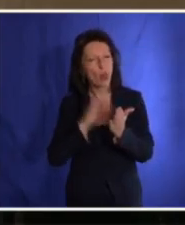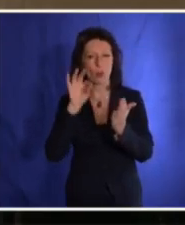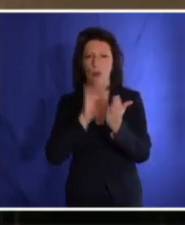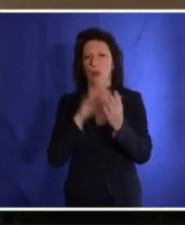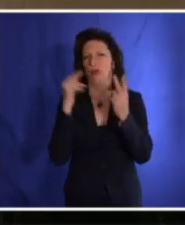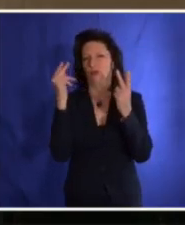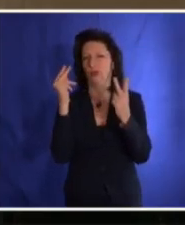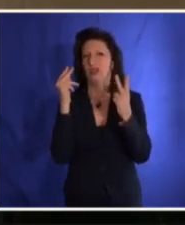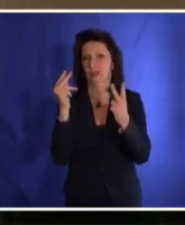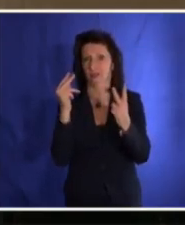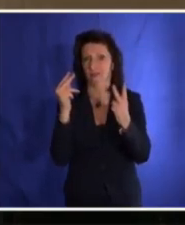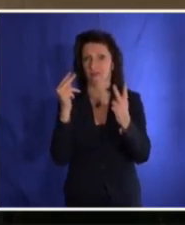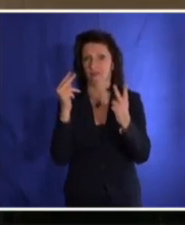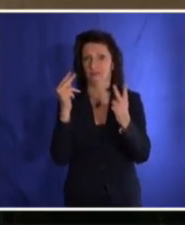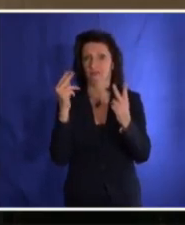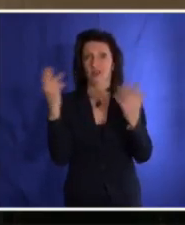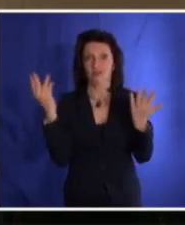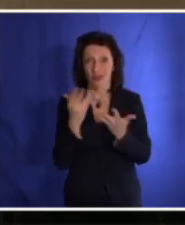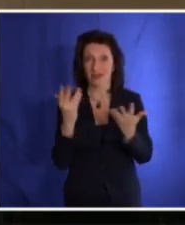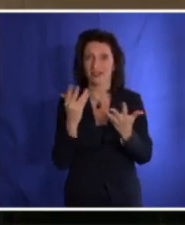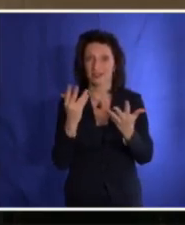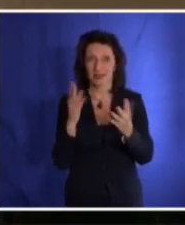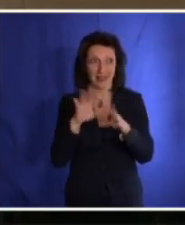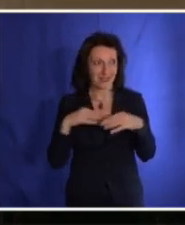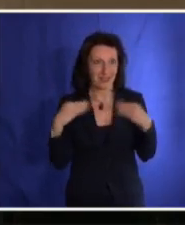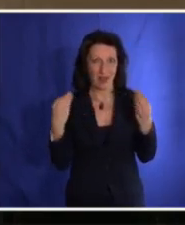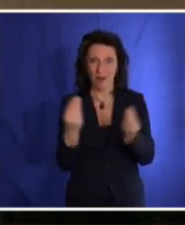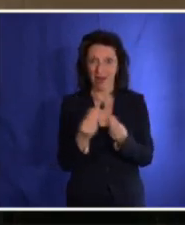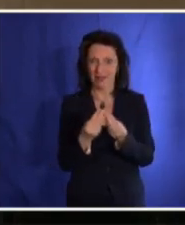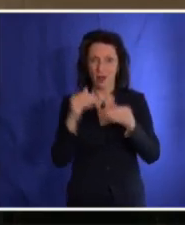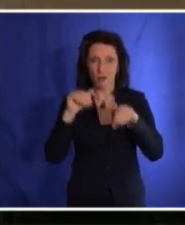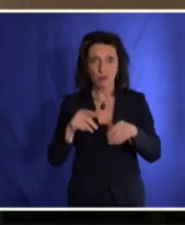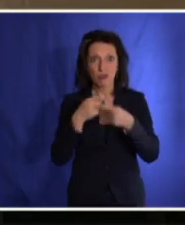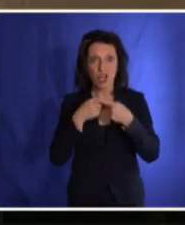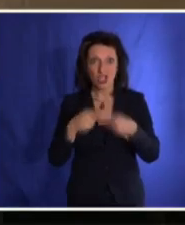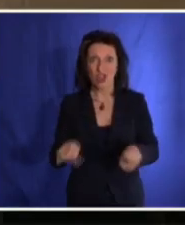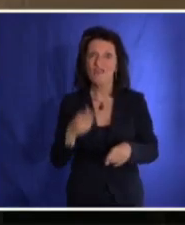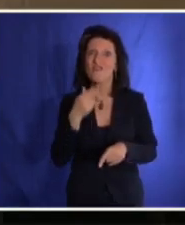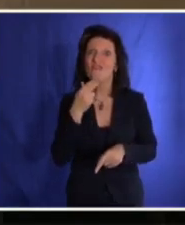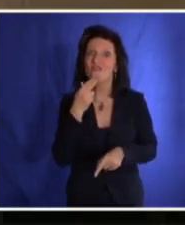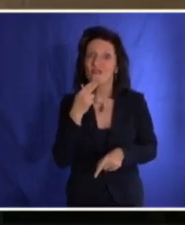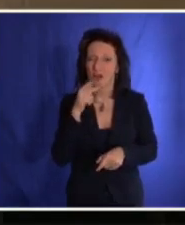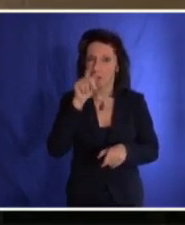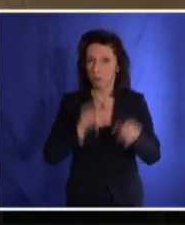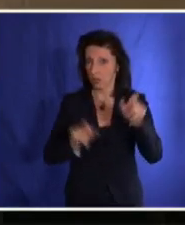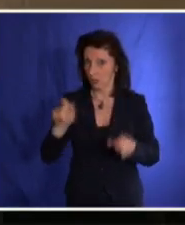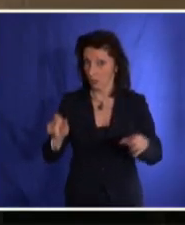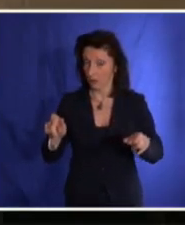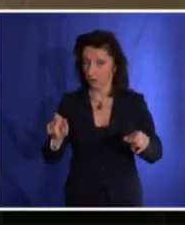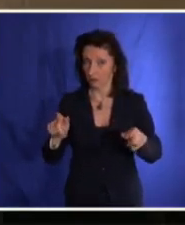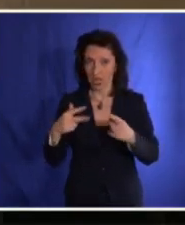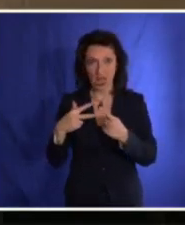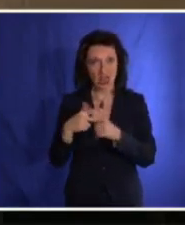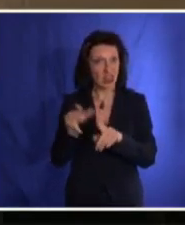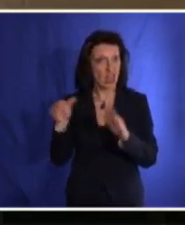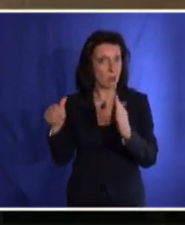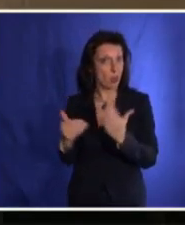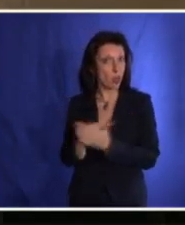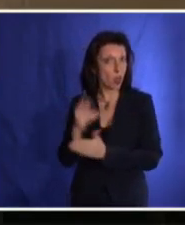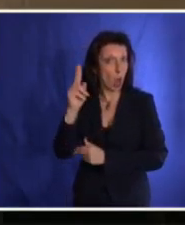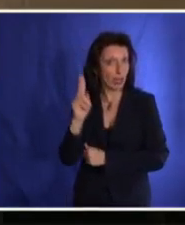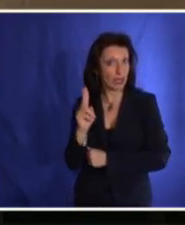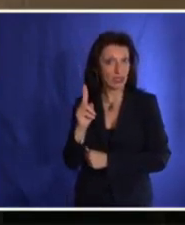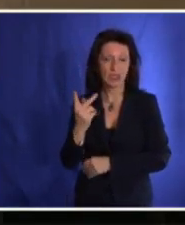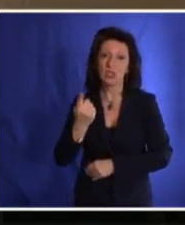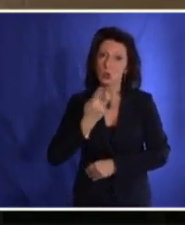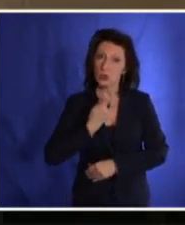Wichtige Personalentscheidungen, die wir gemeinsam zu treffen haben. Ein neues Team tritt an und ich bewerbe